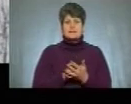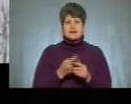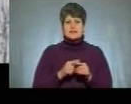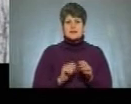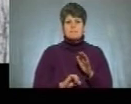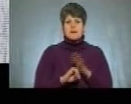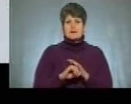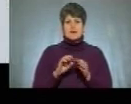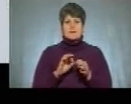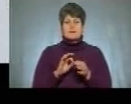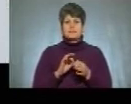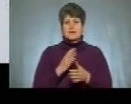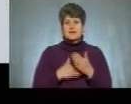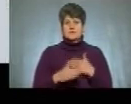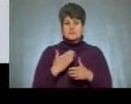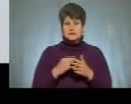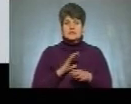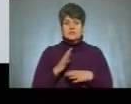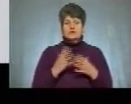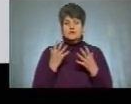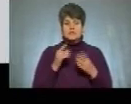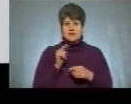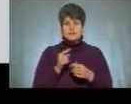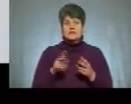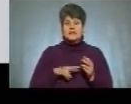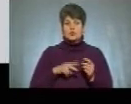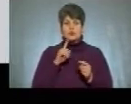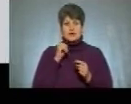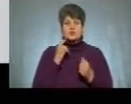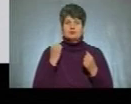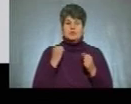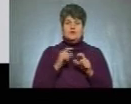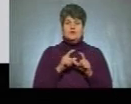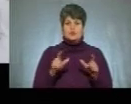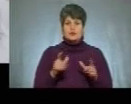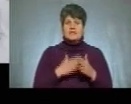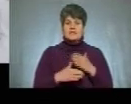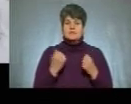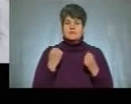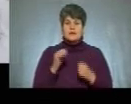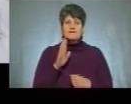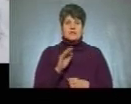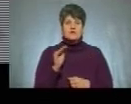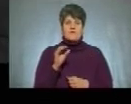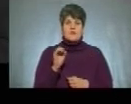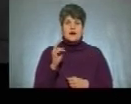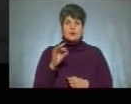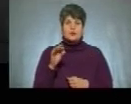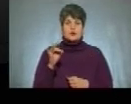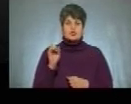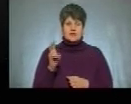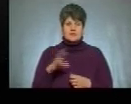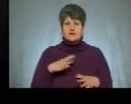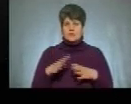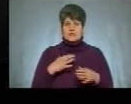і паралімпійці. Тренує їх та ще 20 спортсменів директор дитячо-юнацької спортивної школи «Інваспорт» Віктор Федорчак. Тренуються